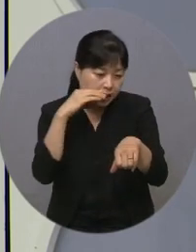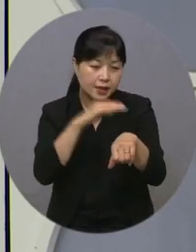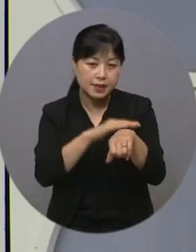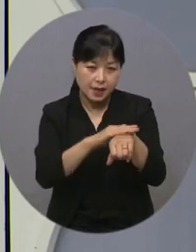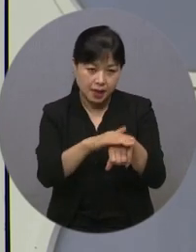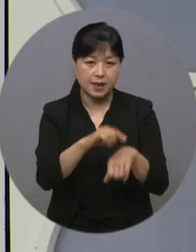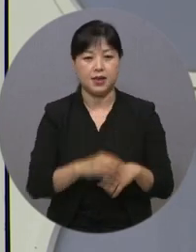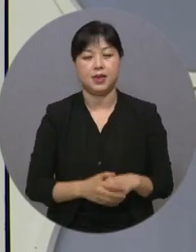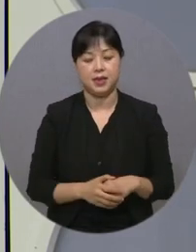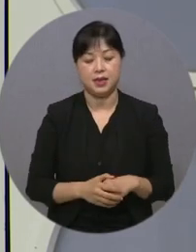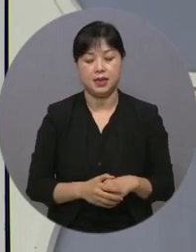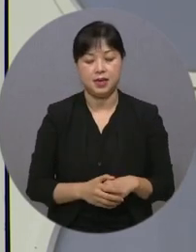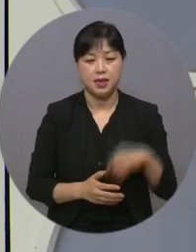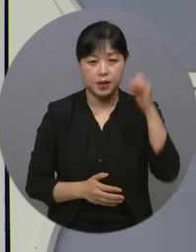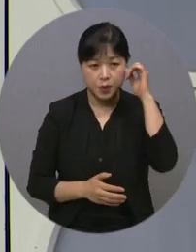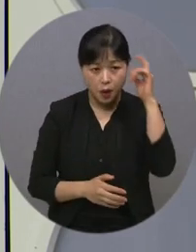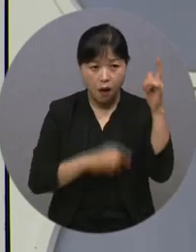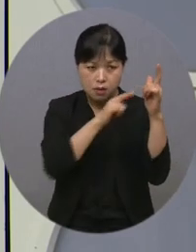똑똑이보다는